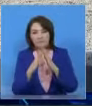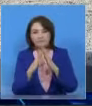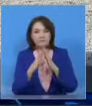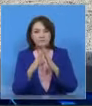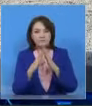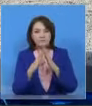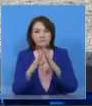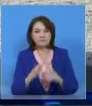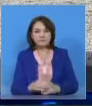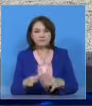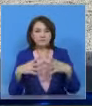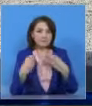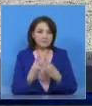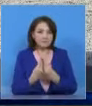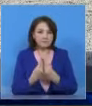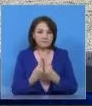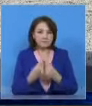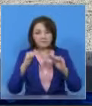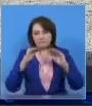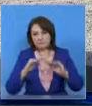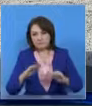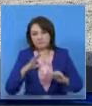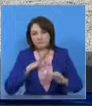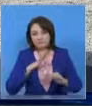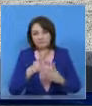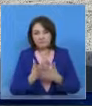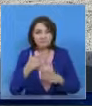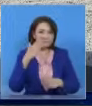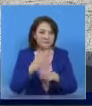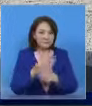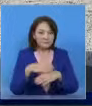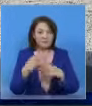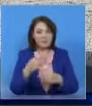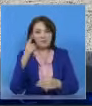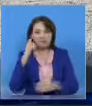отбасы жағдайы төмен отбасыларға көмек көрсету болып есептелінеді.